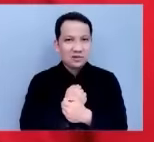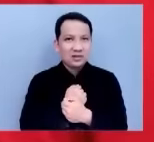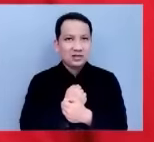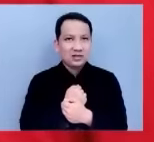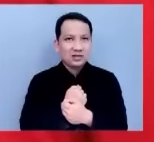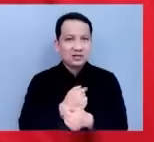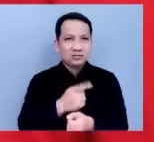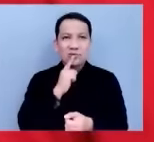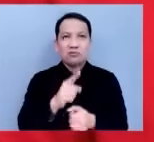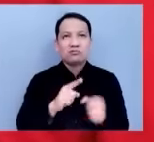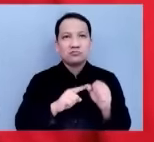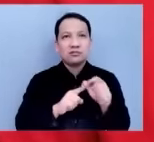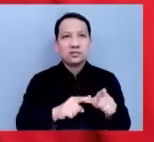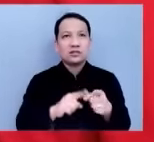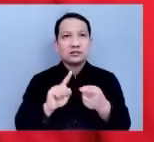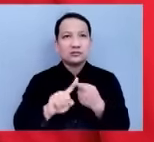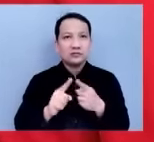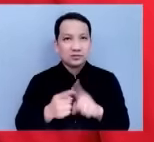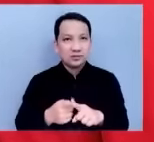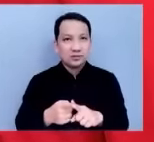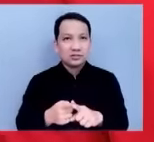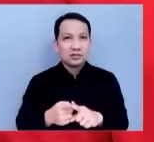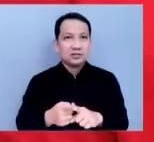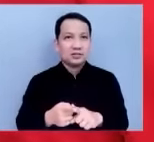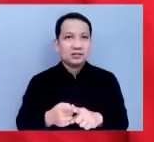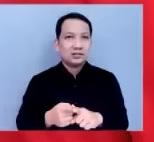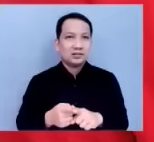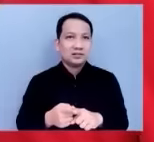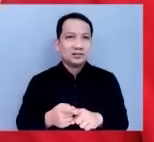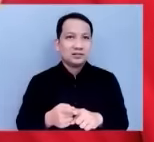legit Dubber Cuts, pati mga